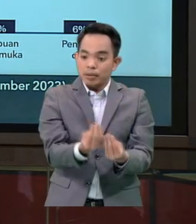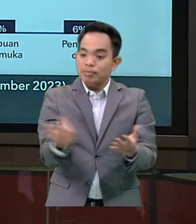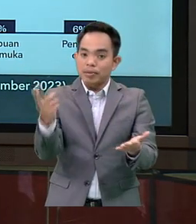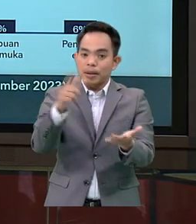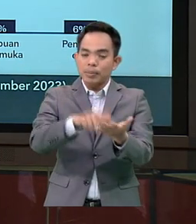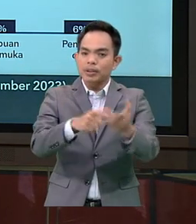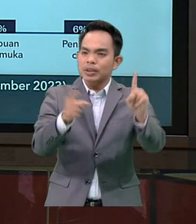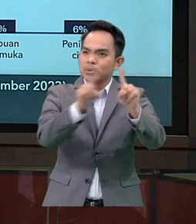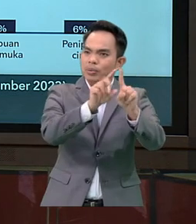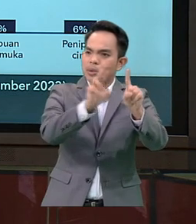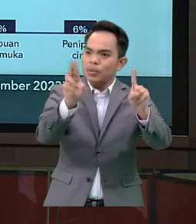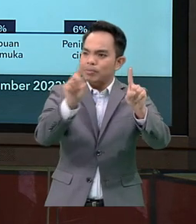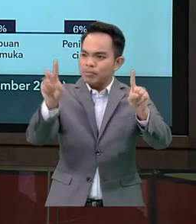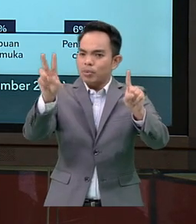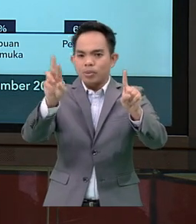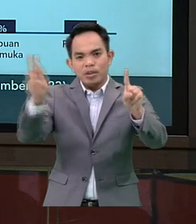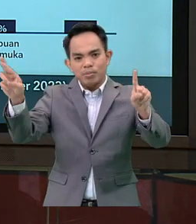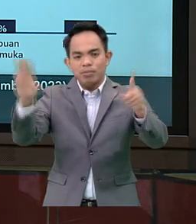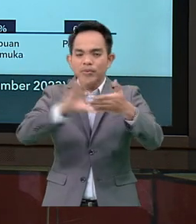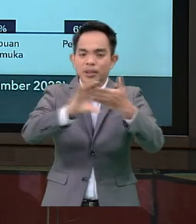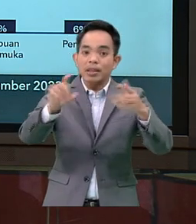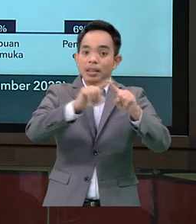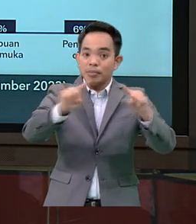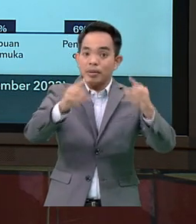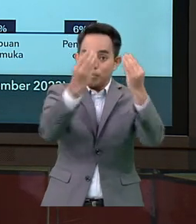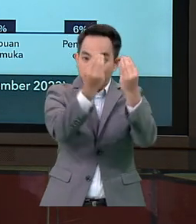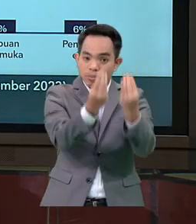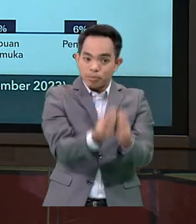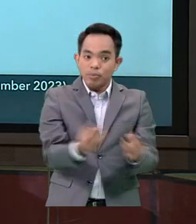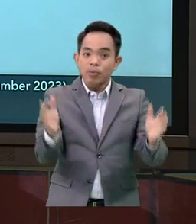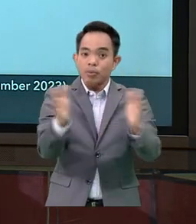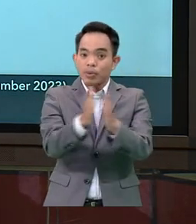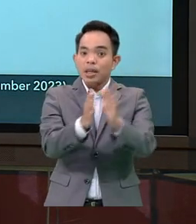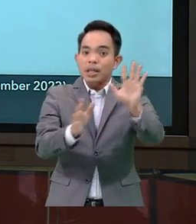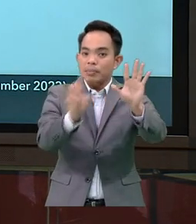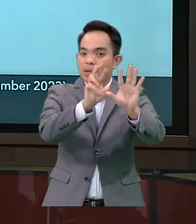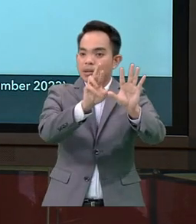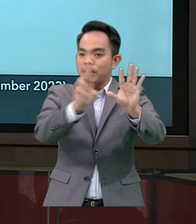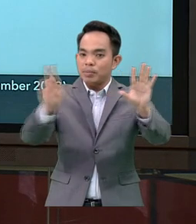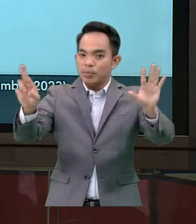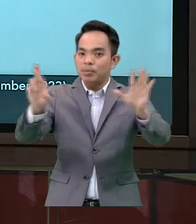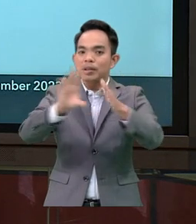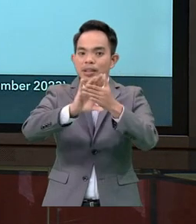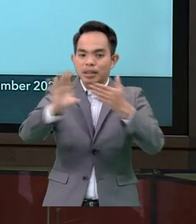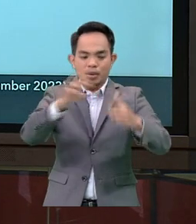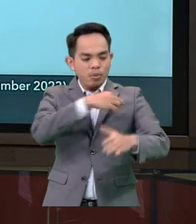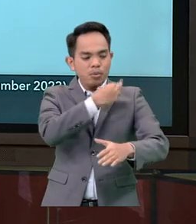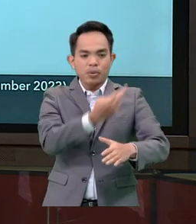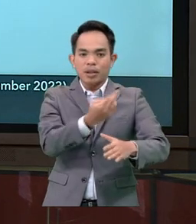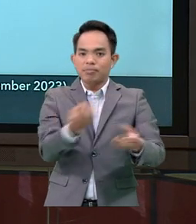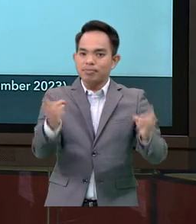antara 1000 sehinggalah rm2,000 tapi puratanya medianya rm5,000 er kerugian yang